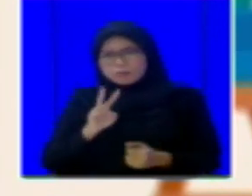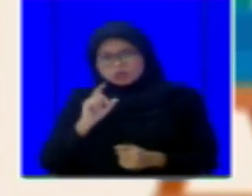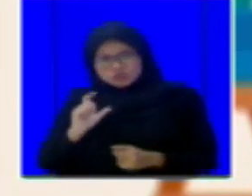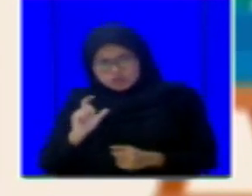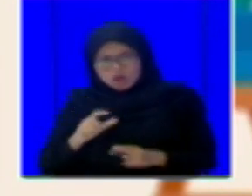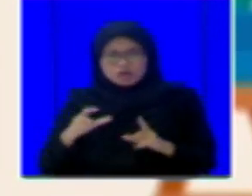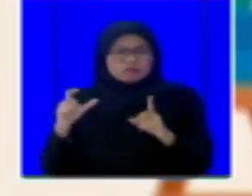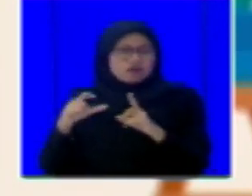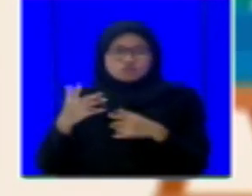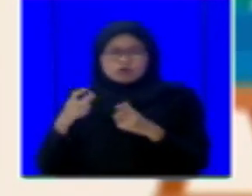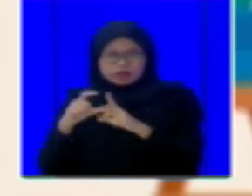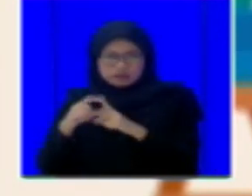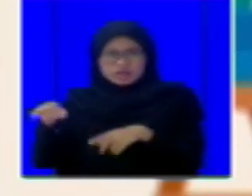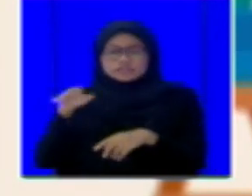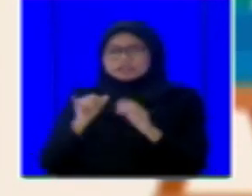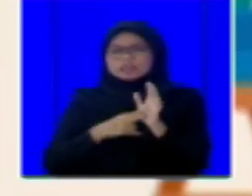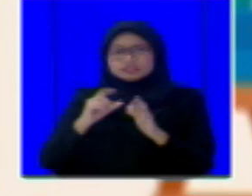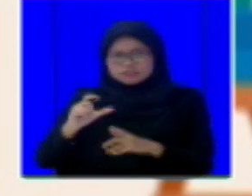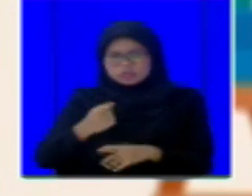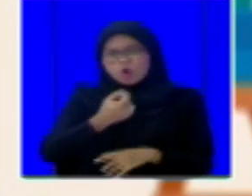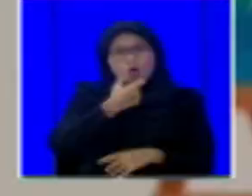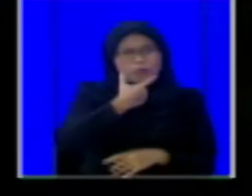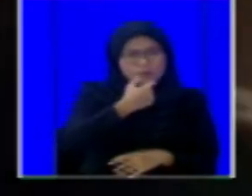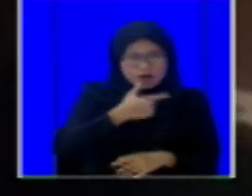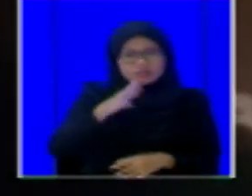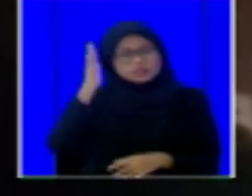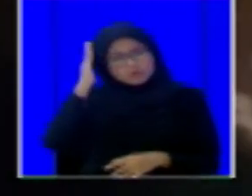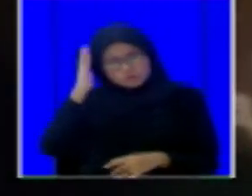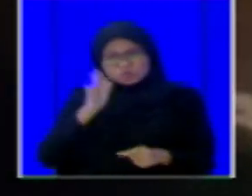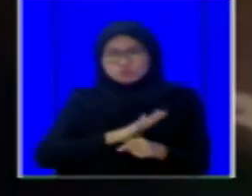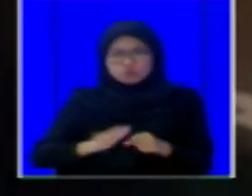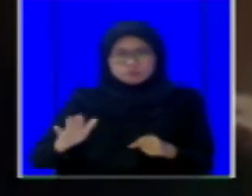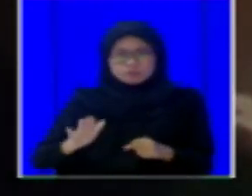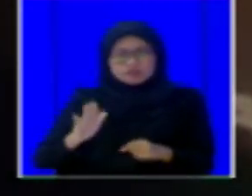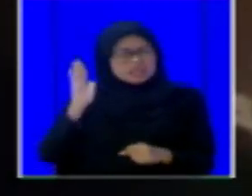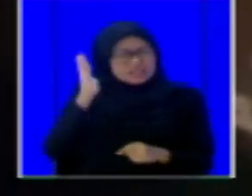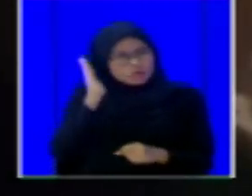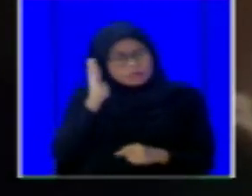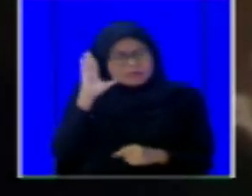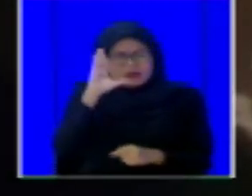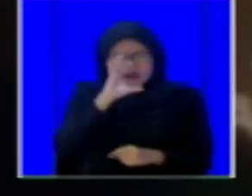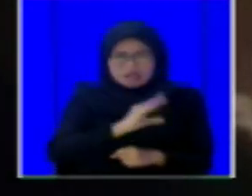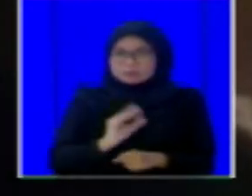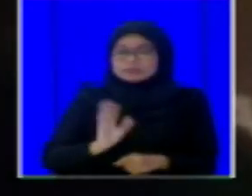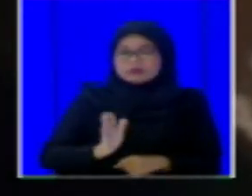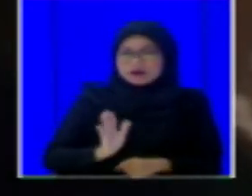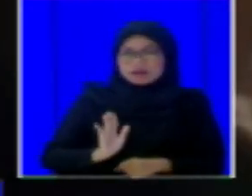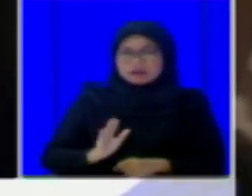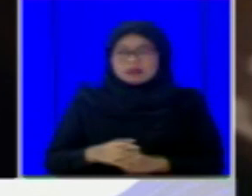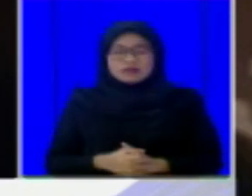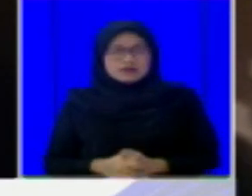pastikan tidur cukup. Jangan tidur terlalu malam. Berpikir positif, meyakini diri akan